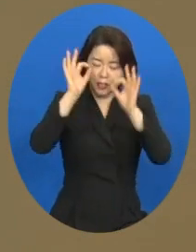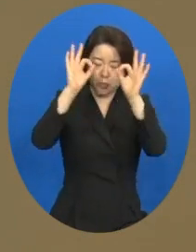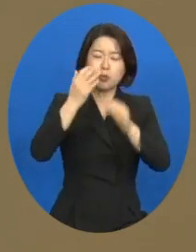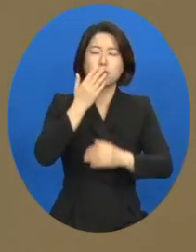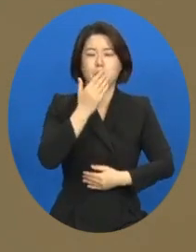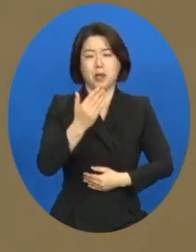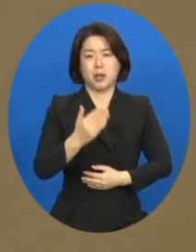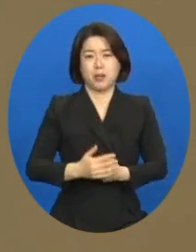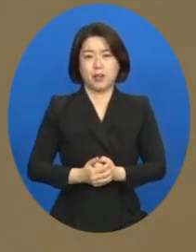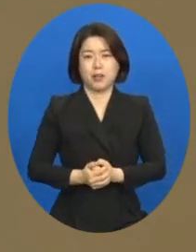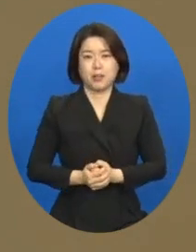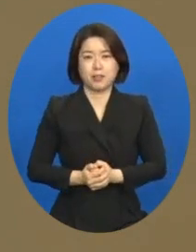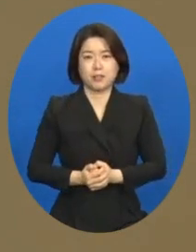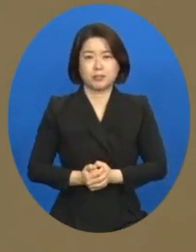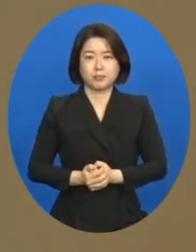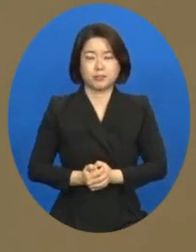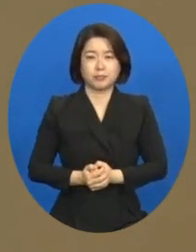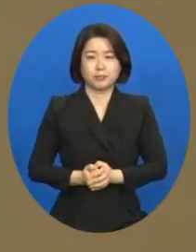거예요.